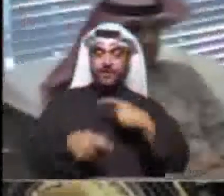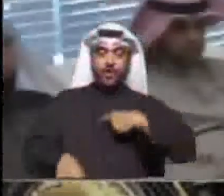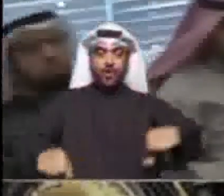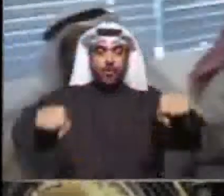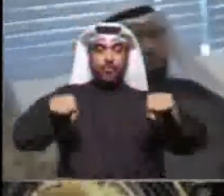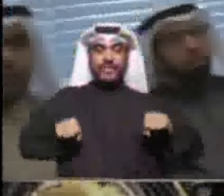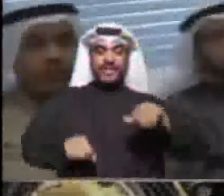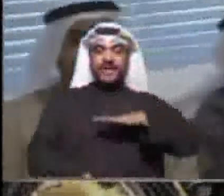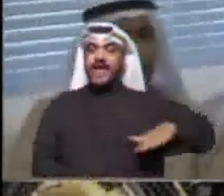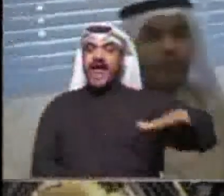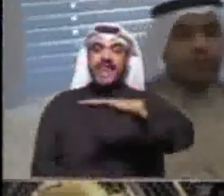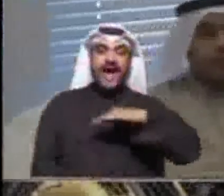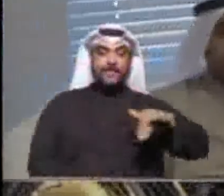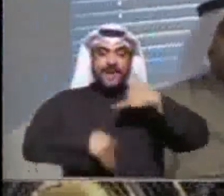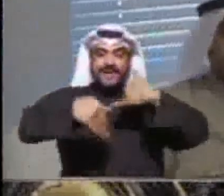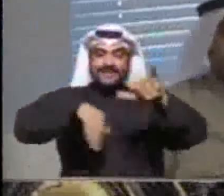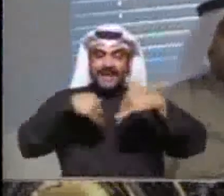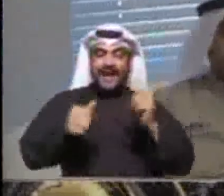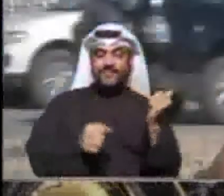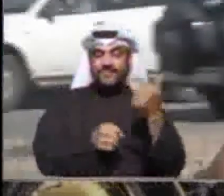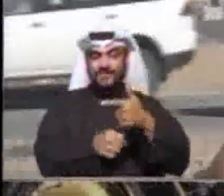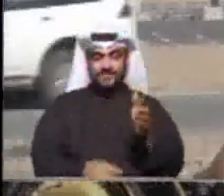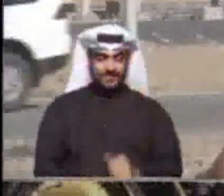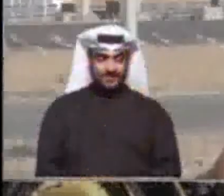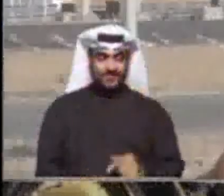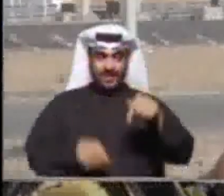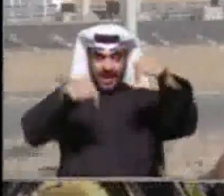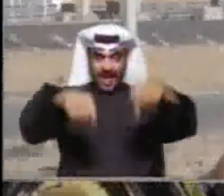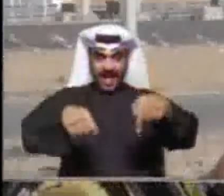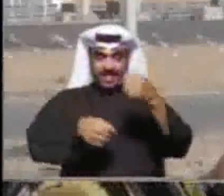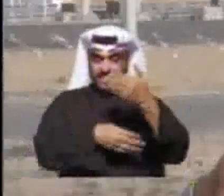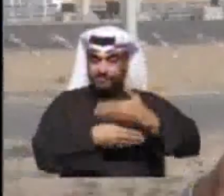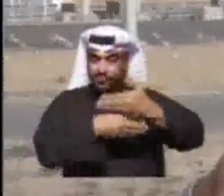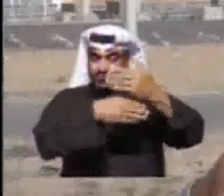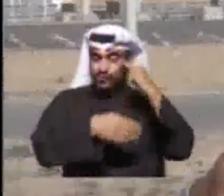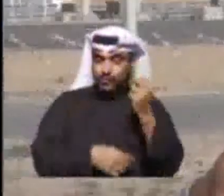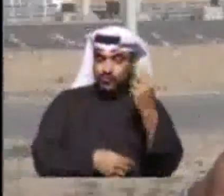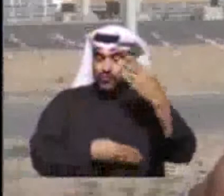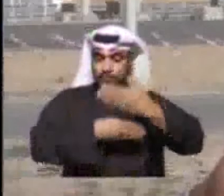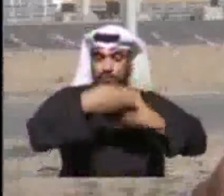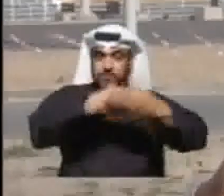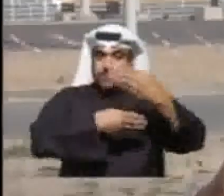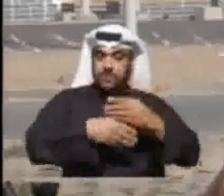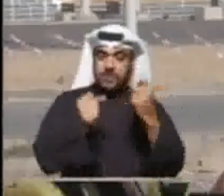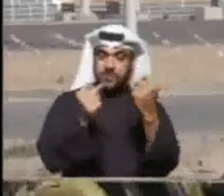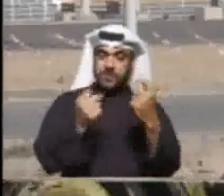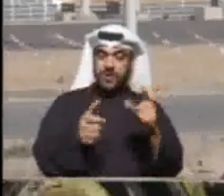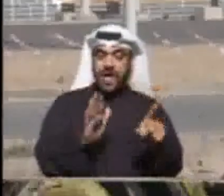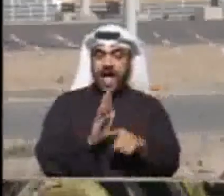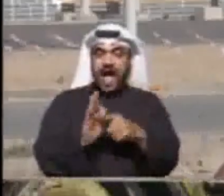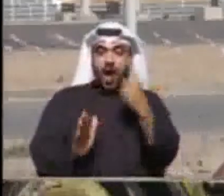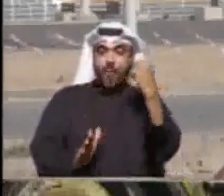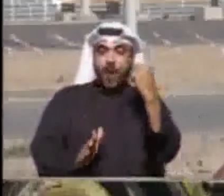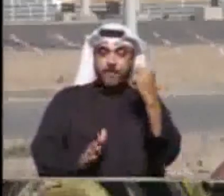العامة للطرق والنقل البري بالإنابة. هذا المشروع يعتبر مشروع لأول